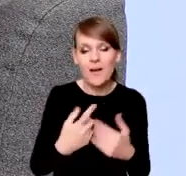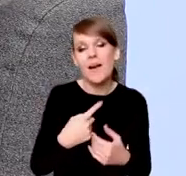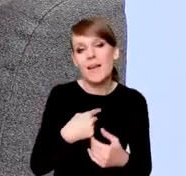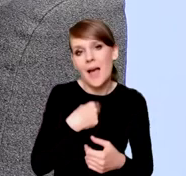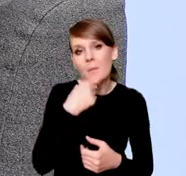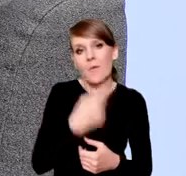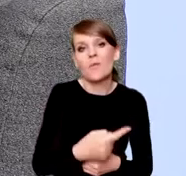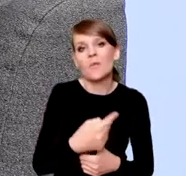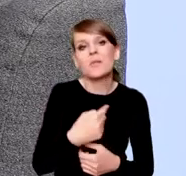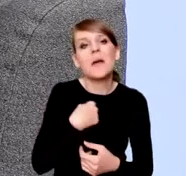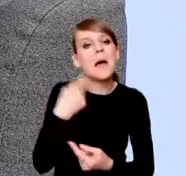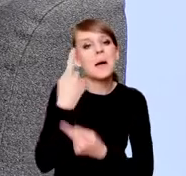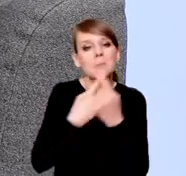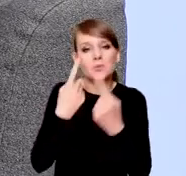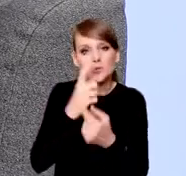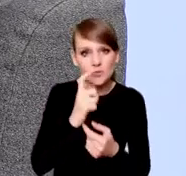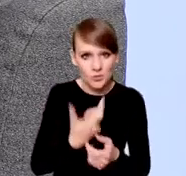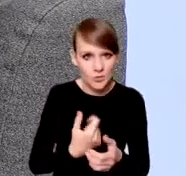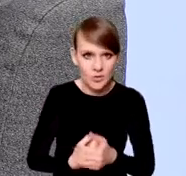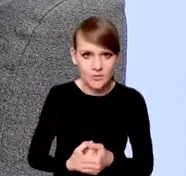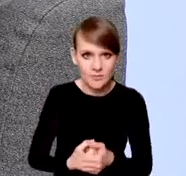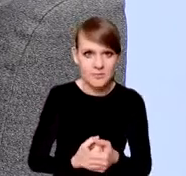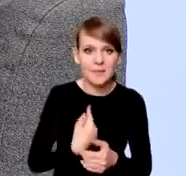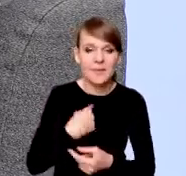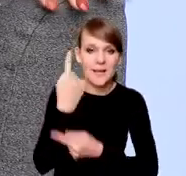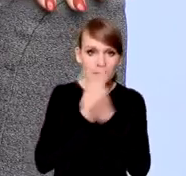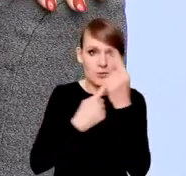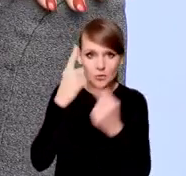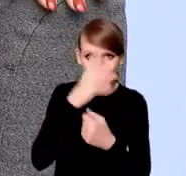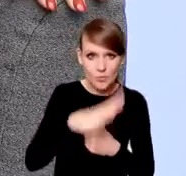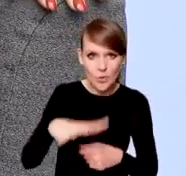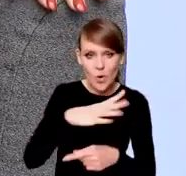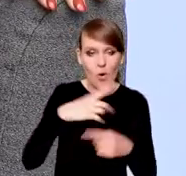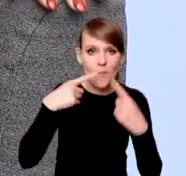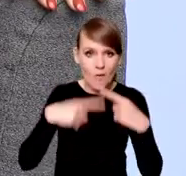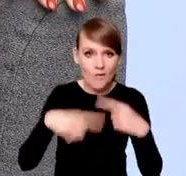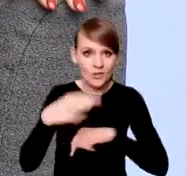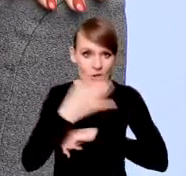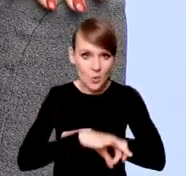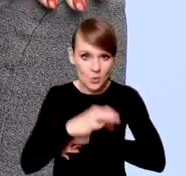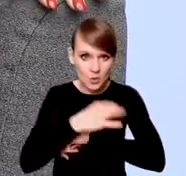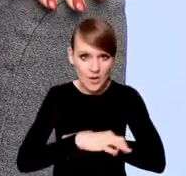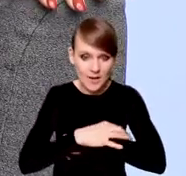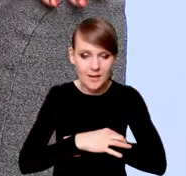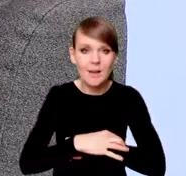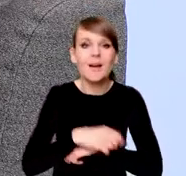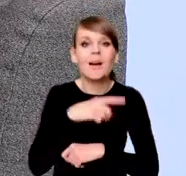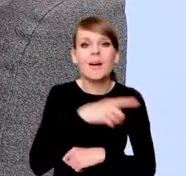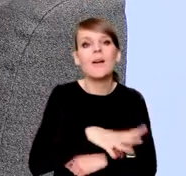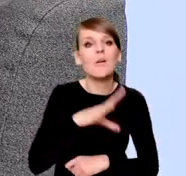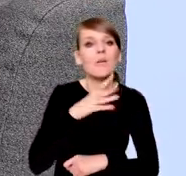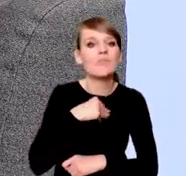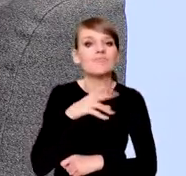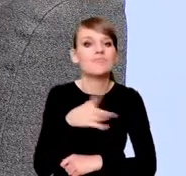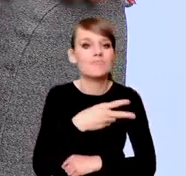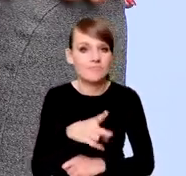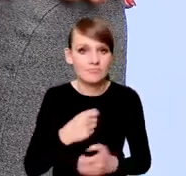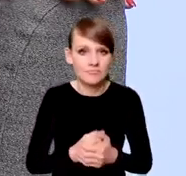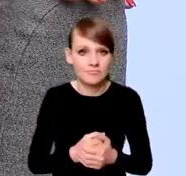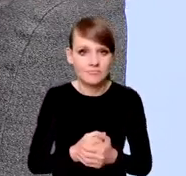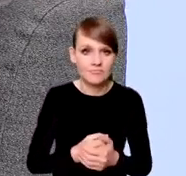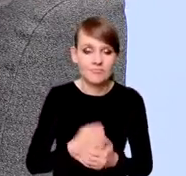Ja uważam, że społeczna odpowiedzialność uczelni jest możliwa tylko wtedy, kiedy ona przyjdzie z